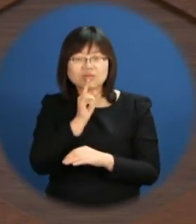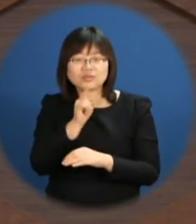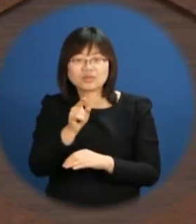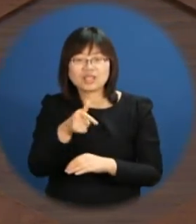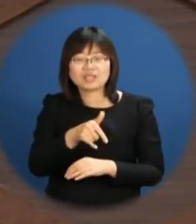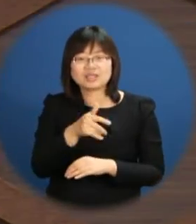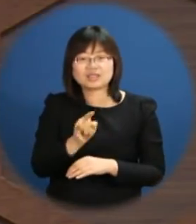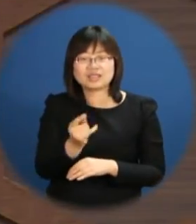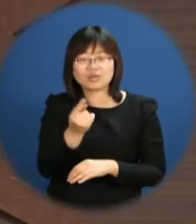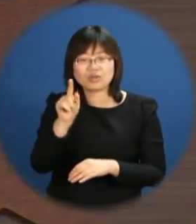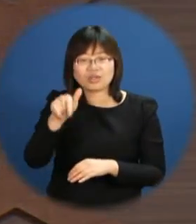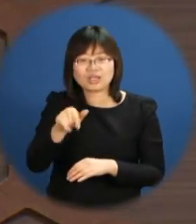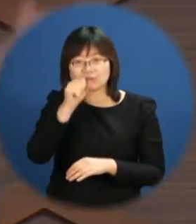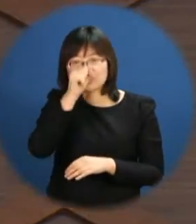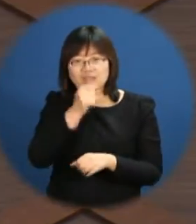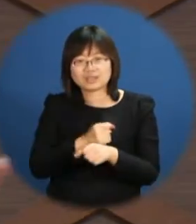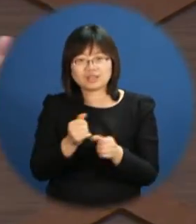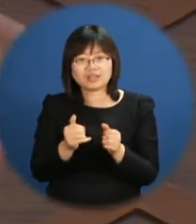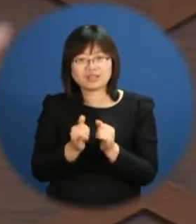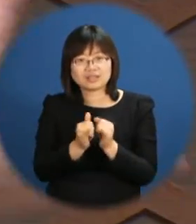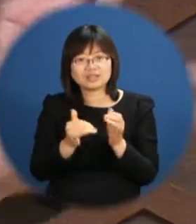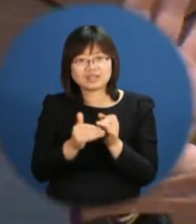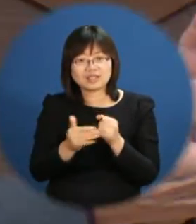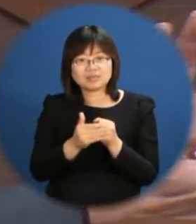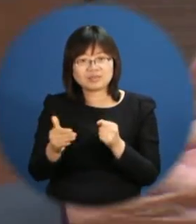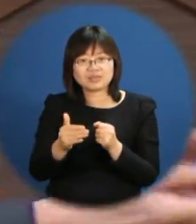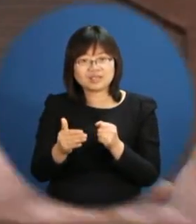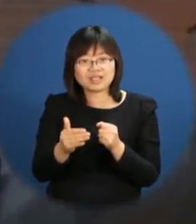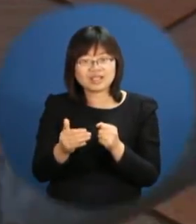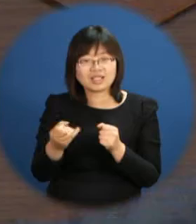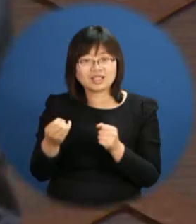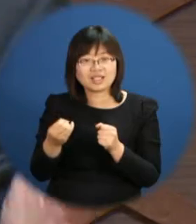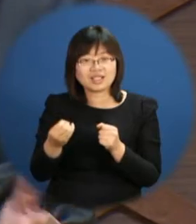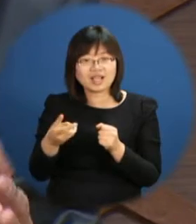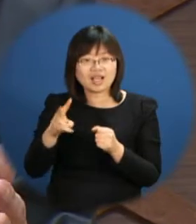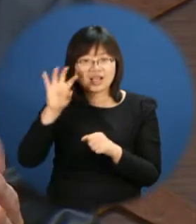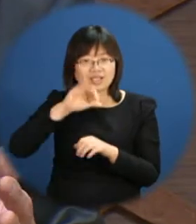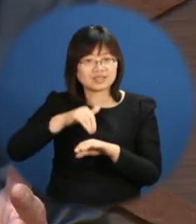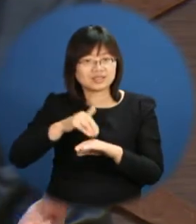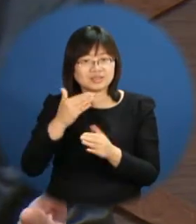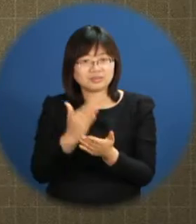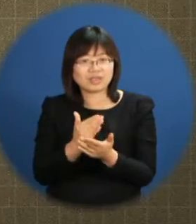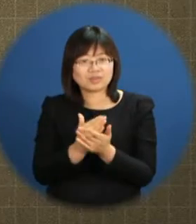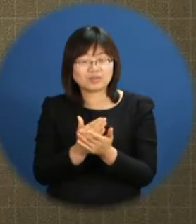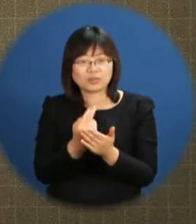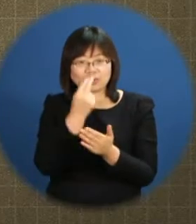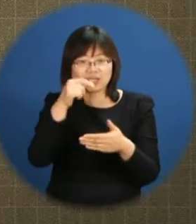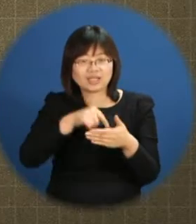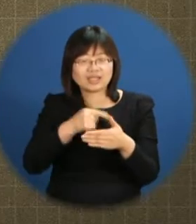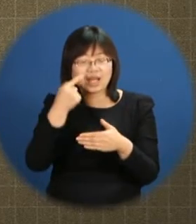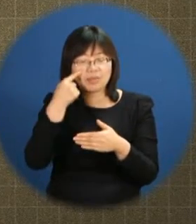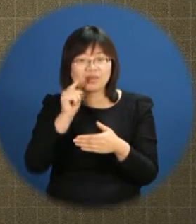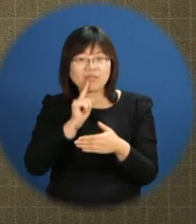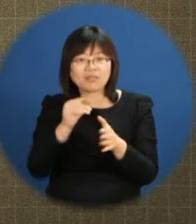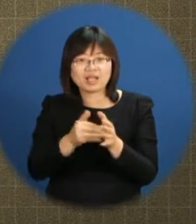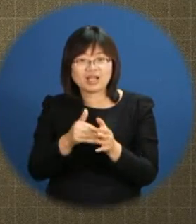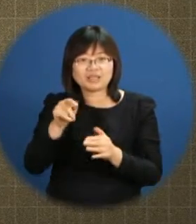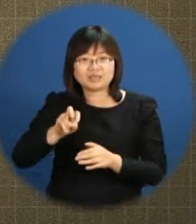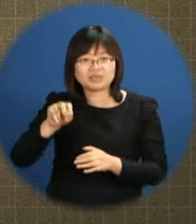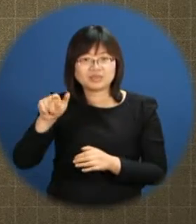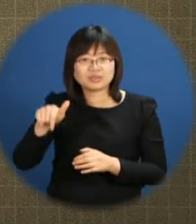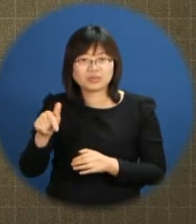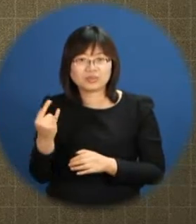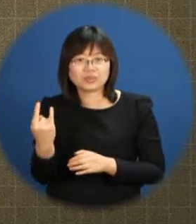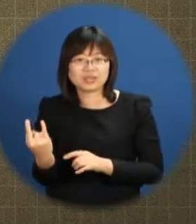기체 화학을 좋아한 사람이다 그럼 그 실험을 재련 해서 하지 말고 공기 속에서 해보자 그래 갖고 이 금 석회를